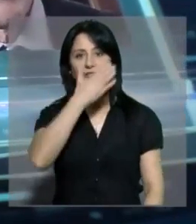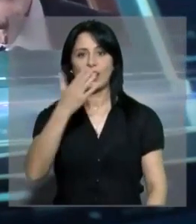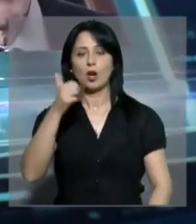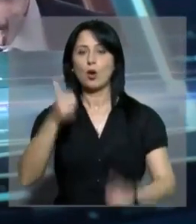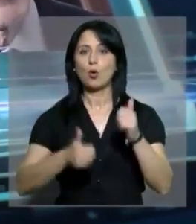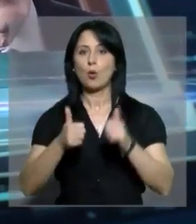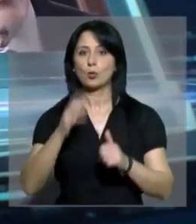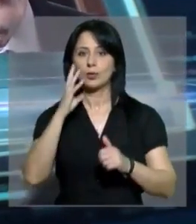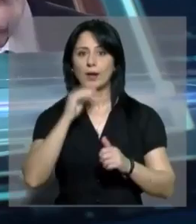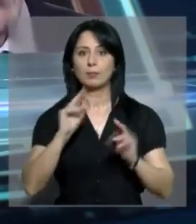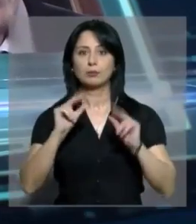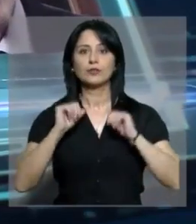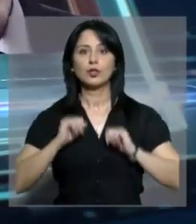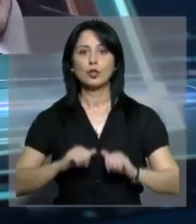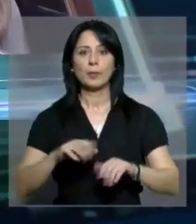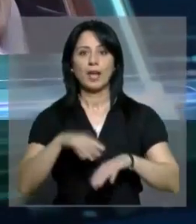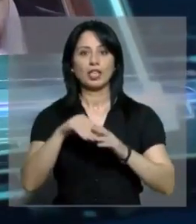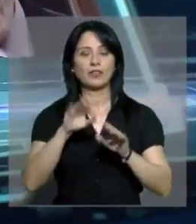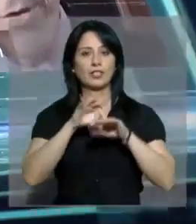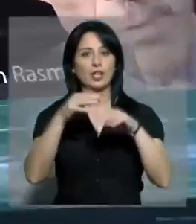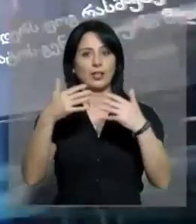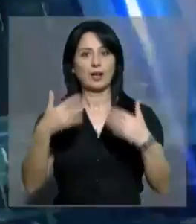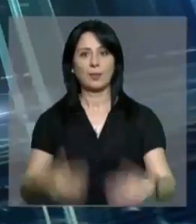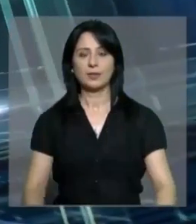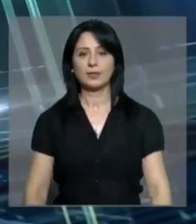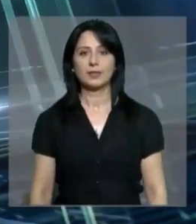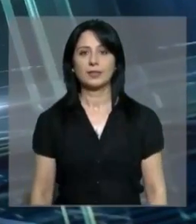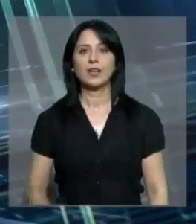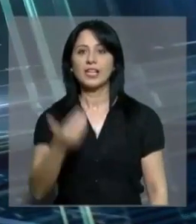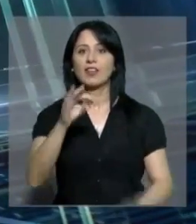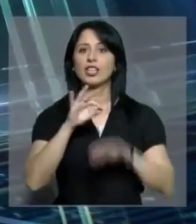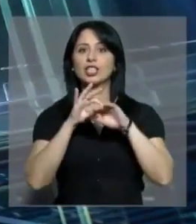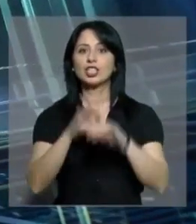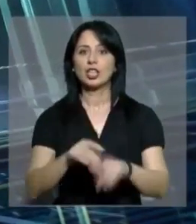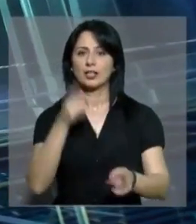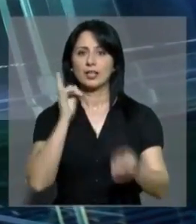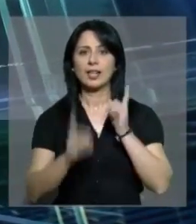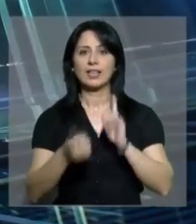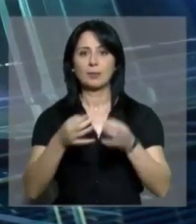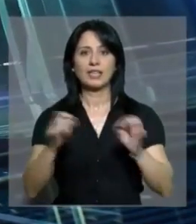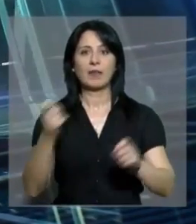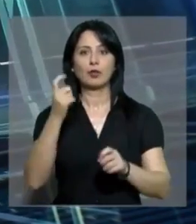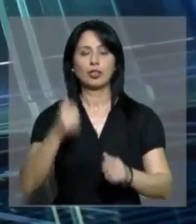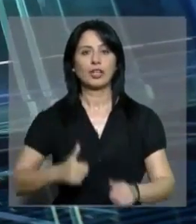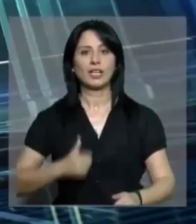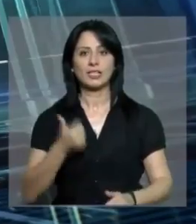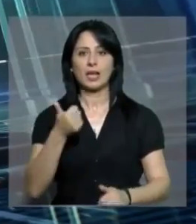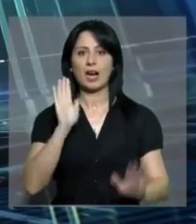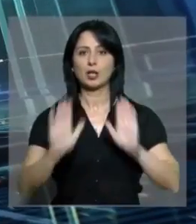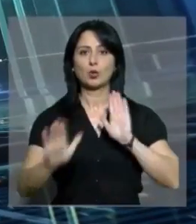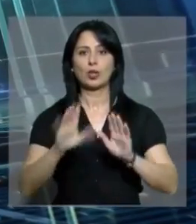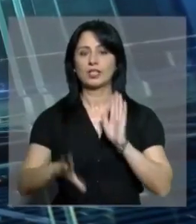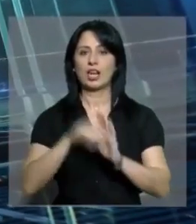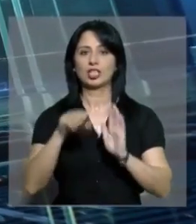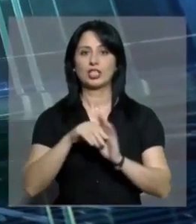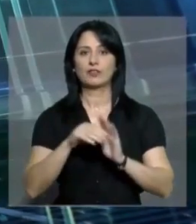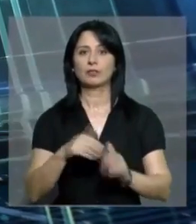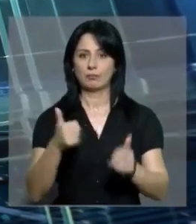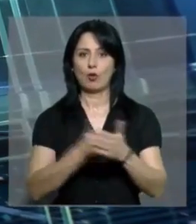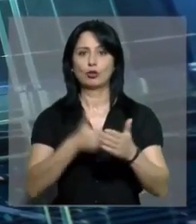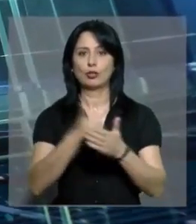ულოცავ ქართულ ხალხს კონკურენტუნარიანი და მშვიდობიანი არჩევნების ჩატარებას. Თქვენ ჩაატარეთ ნამდვილი დემოკრატიის ღირსი, კარგად